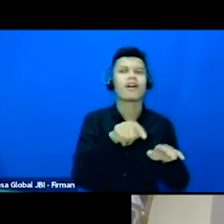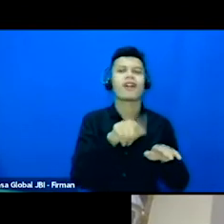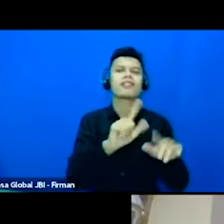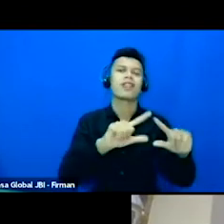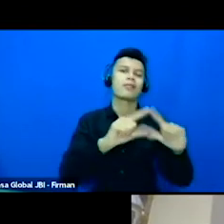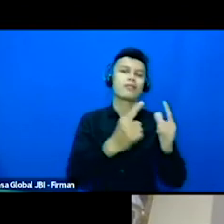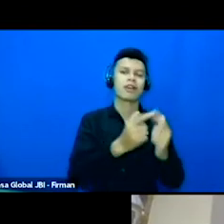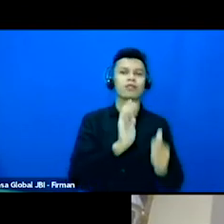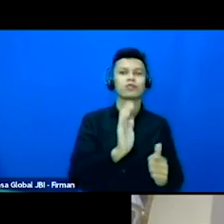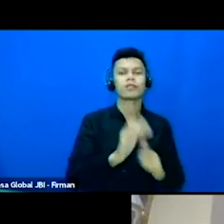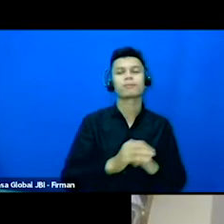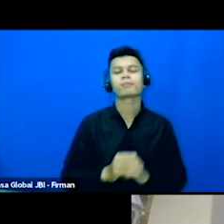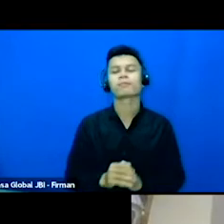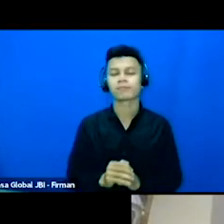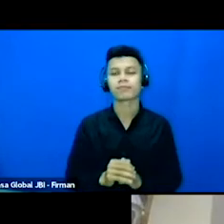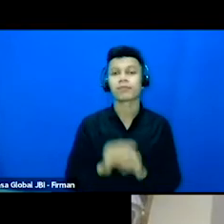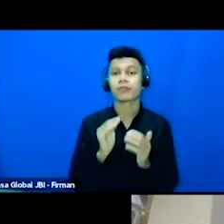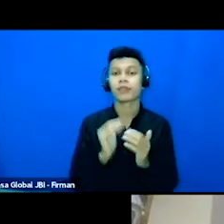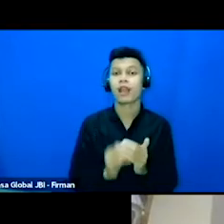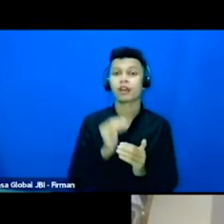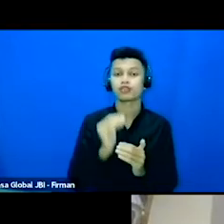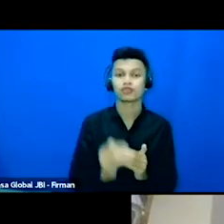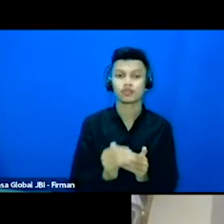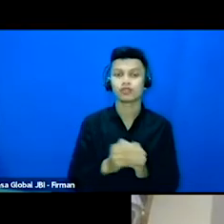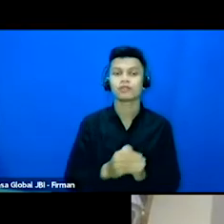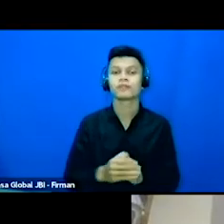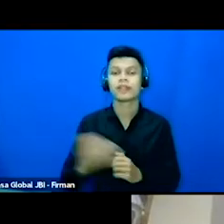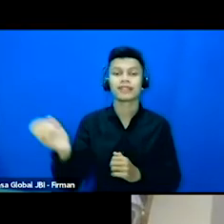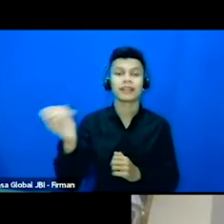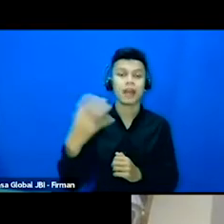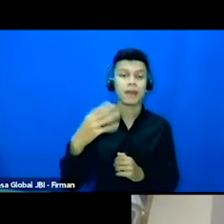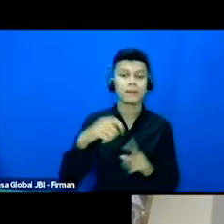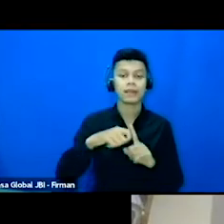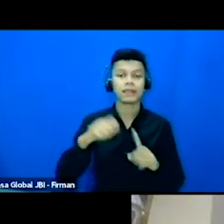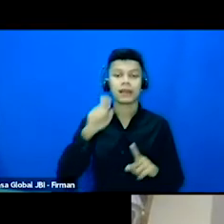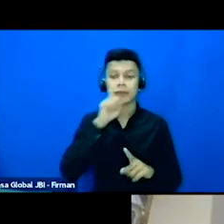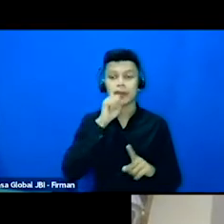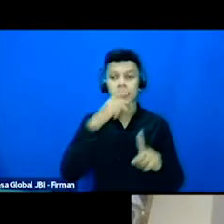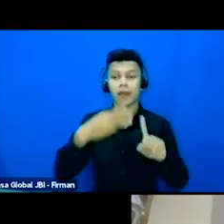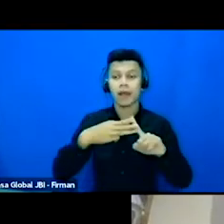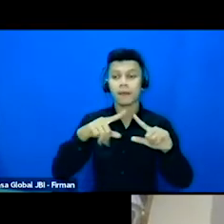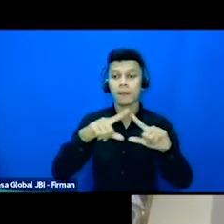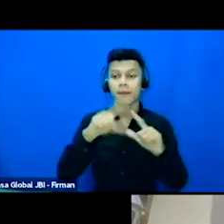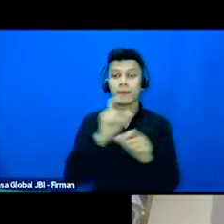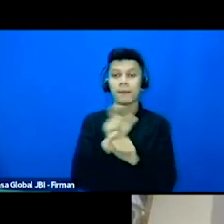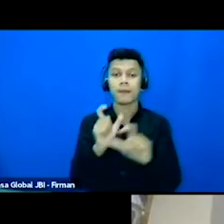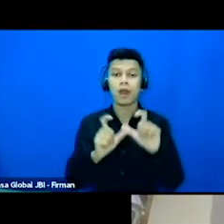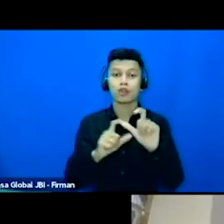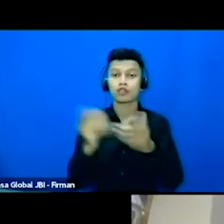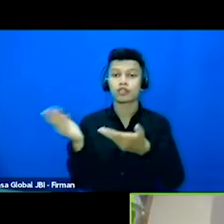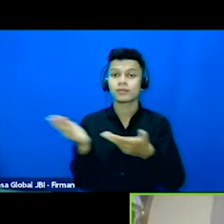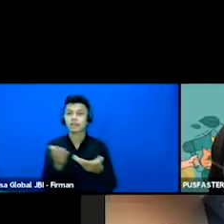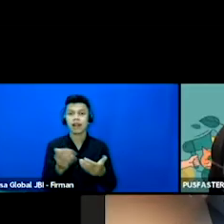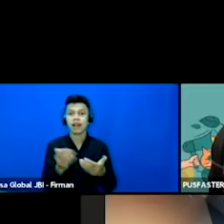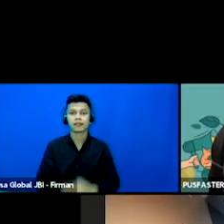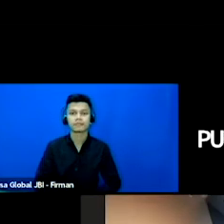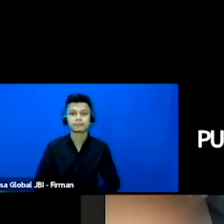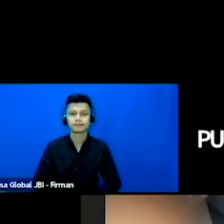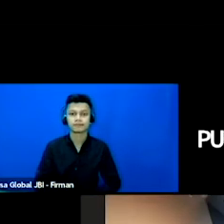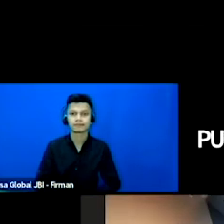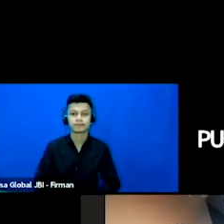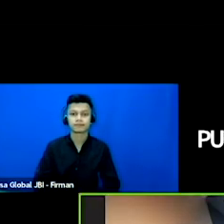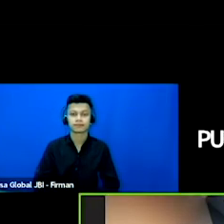materinya Sekarang kita akan lanjut ke tanggapan dari bapak bagus Silahkan Bapak Bagus waktu dan tempat dipersilahkan